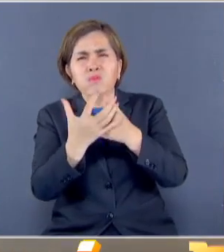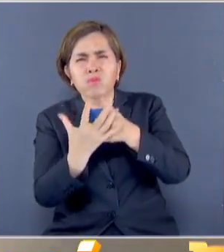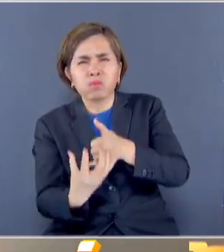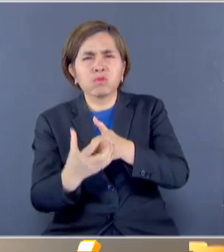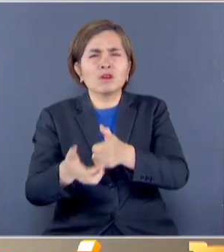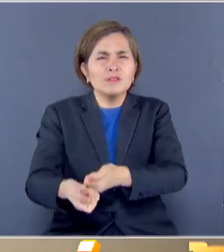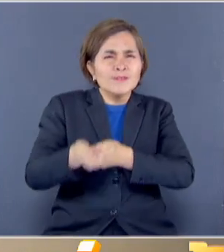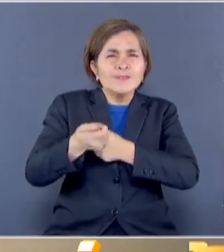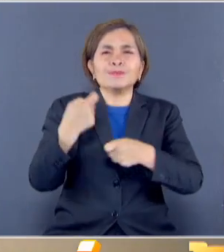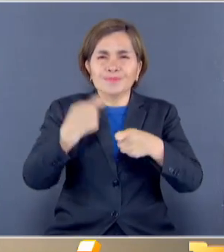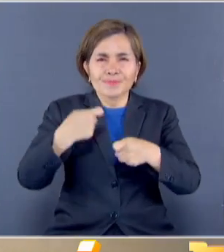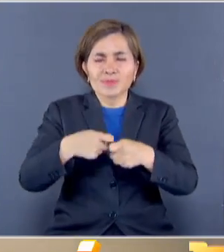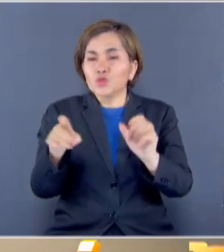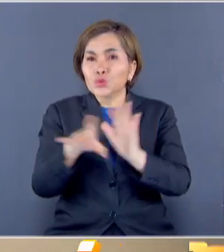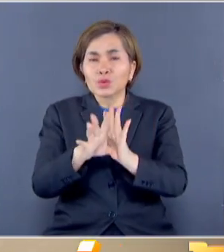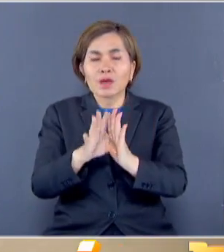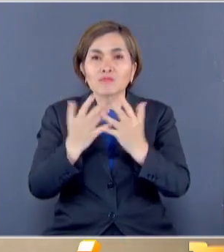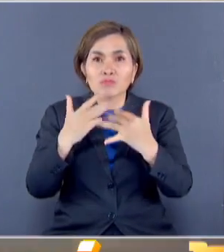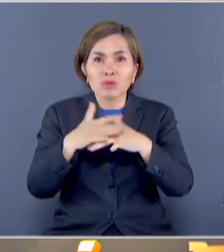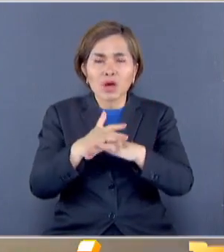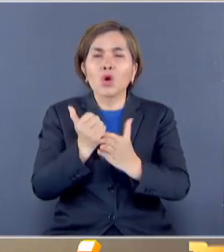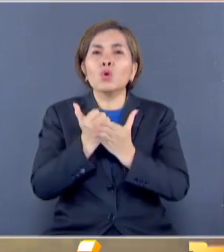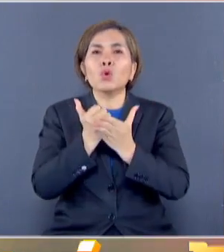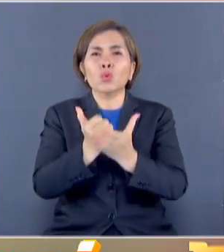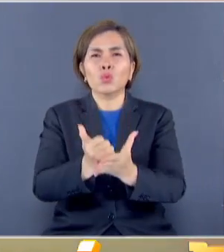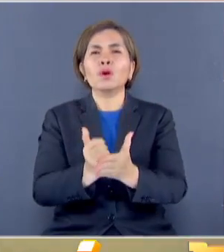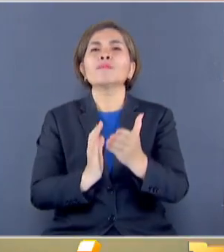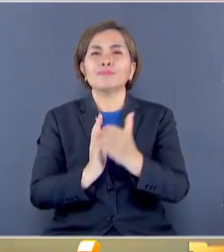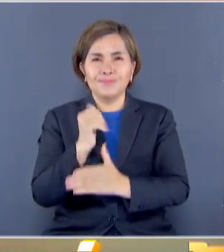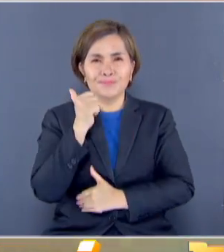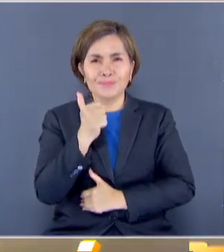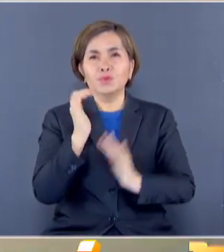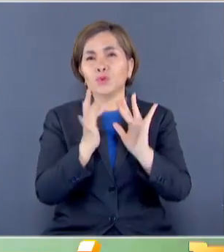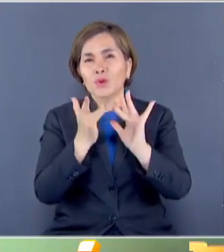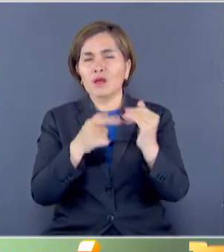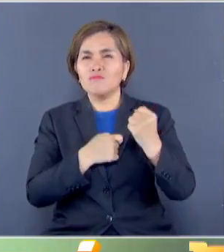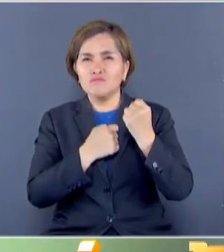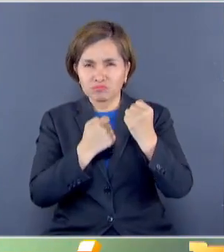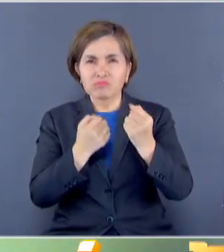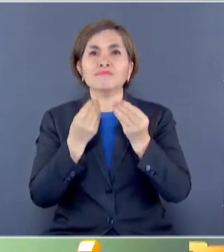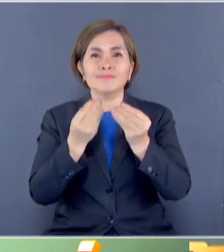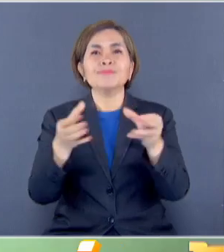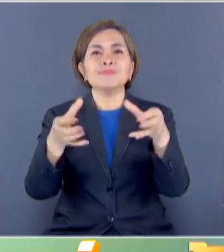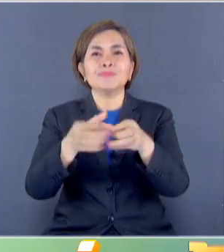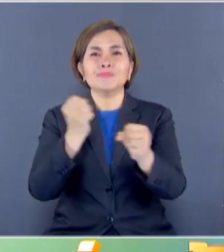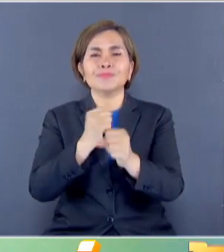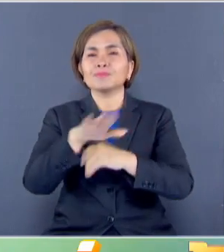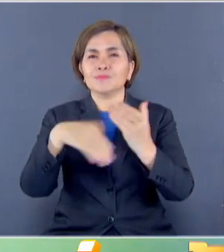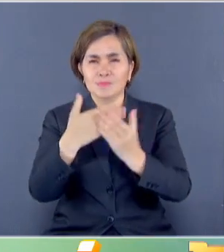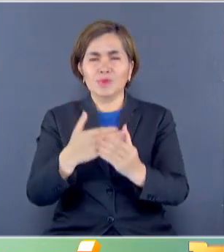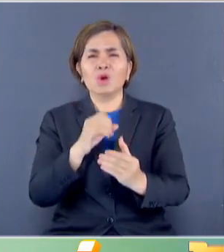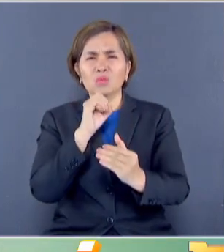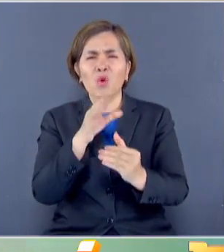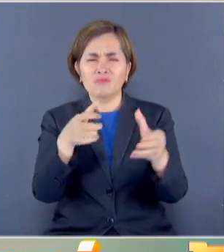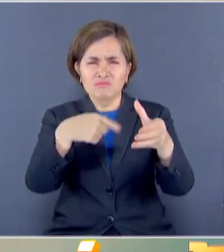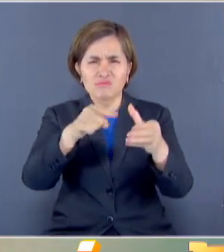งทุลักทุเลมากแต่ในสุดท้ายก็นำคุณยายไอ๋เนี่ยนะครับออกจากบ้านอย่างปลอดภัยชาวเน็ตจำนวนมากให้กำลังใจคุณกันจอมพลังและทีมงานด้วยขอบคุณมากๆนะครับเพราะว่าคุ